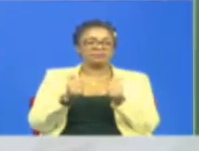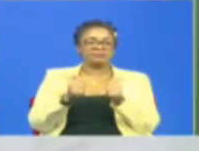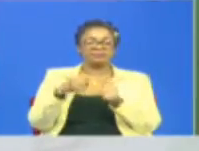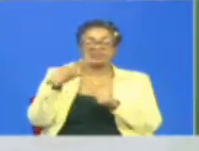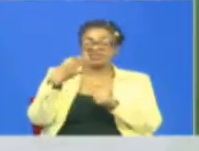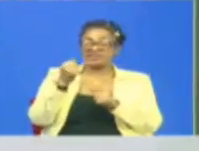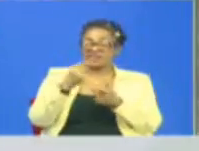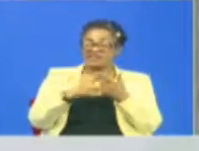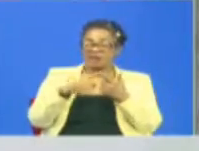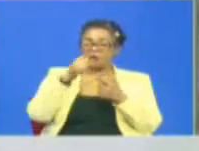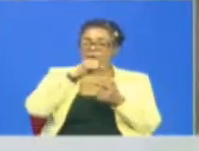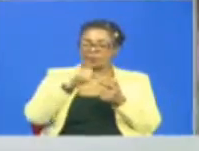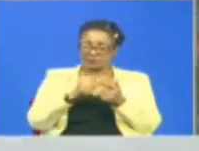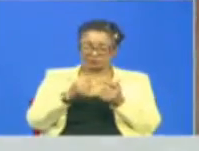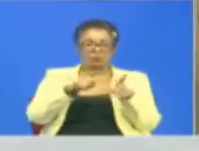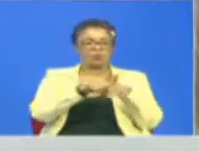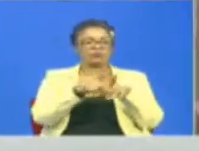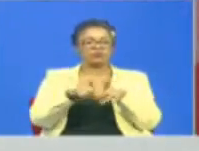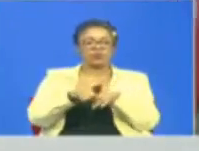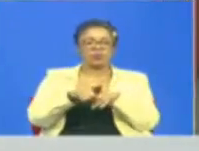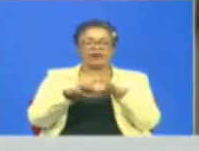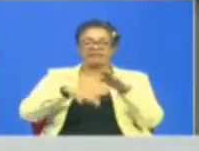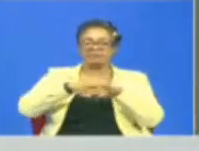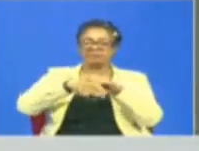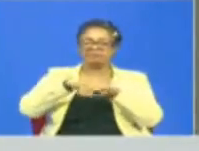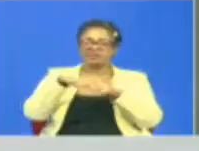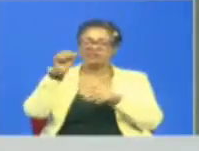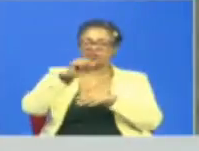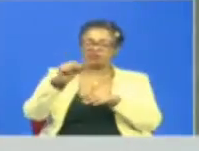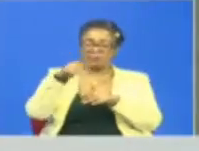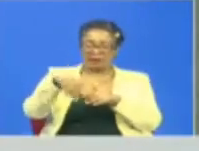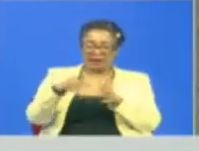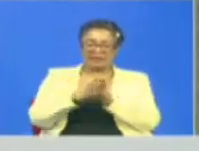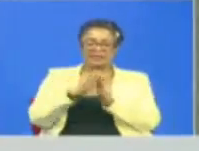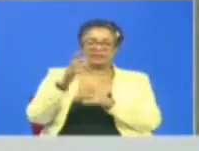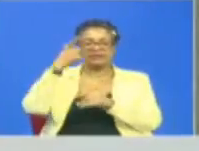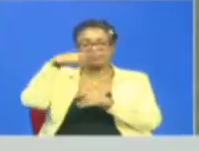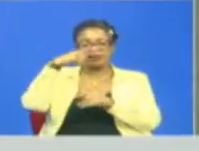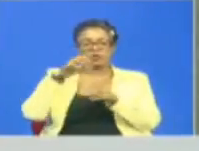years old has also played for Sofapaka and Thika United.